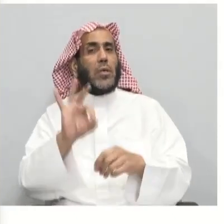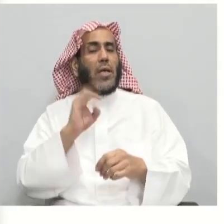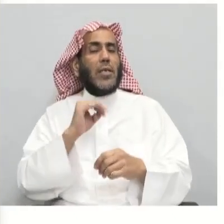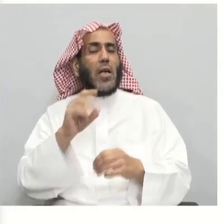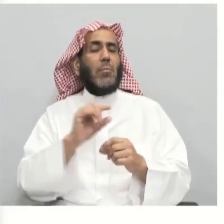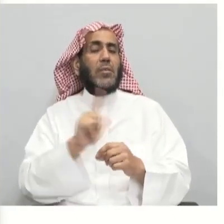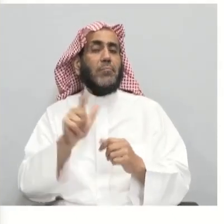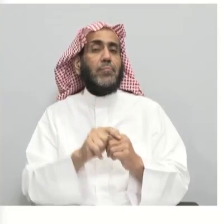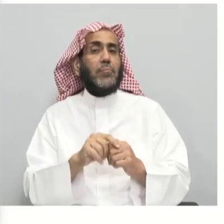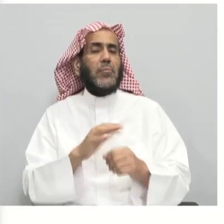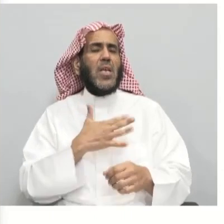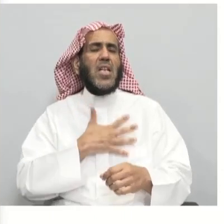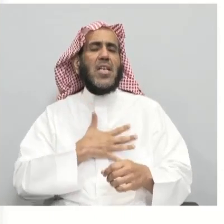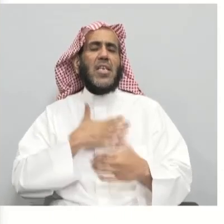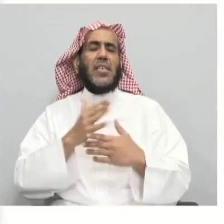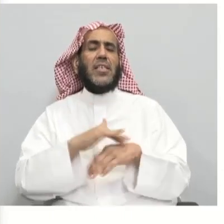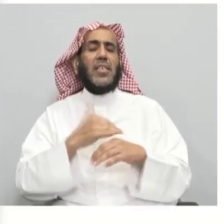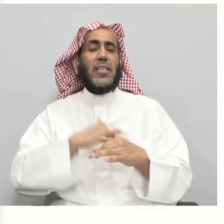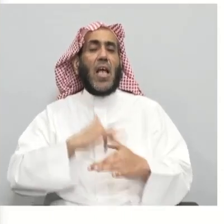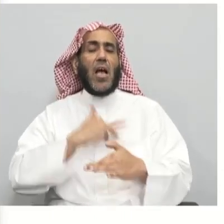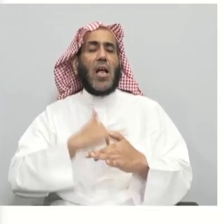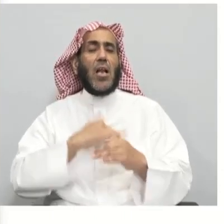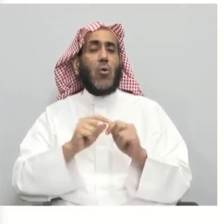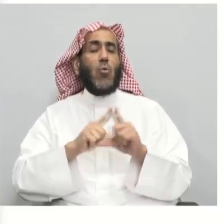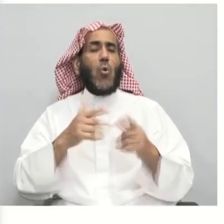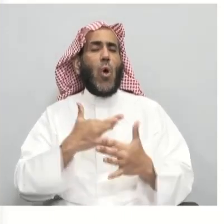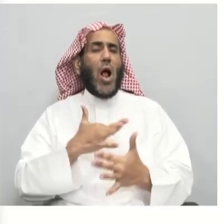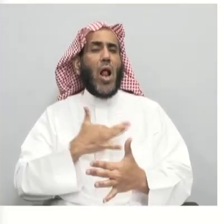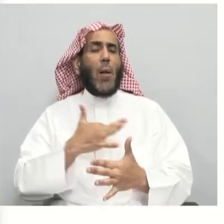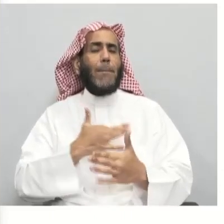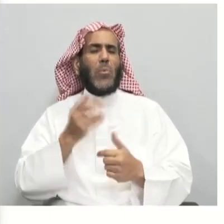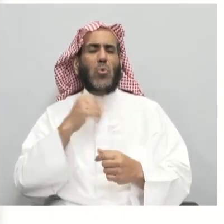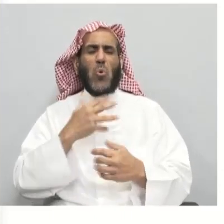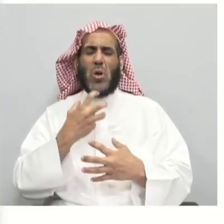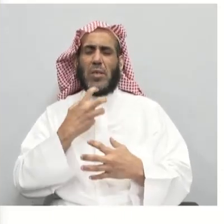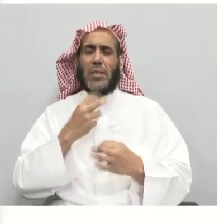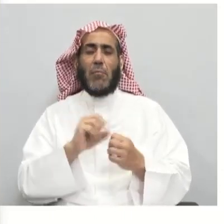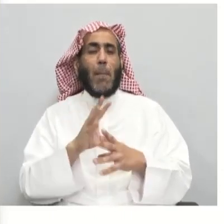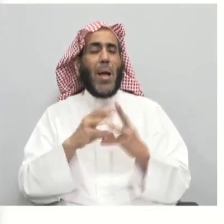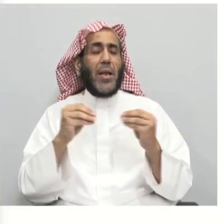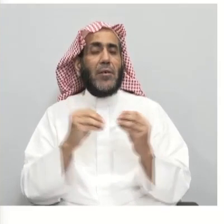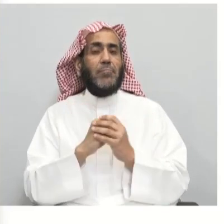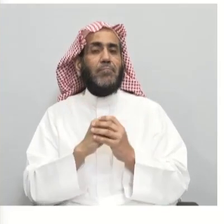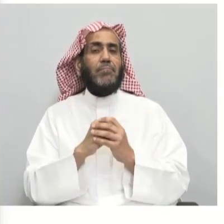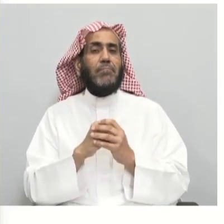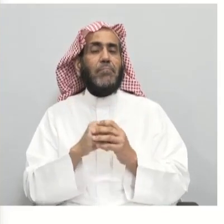الصحيحه الاحساس الداخلي الذي يرد على القلب دون تكلف بمعنى